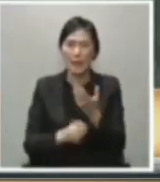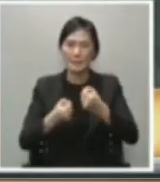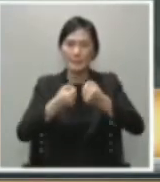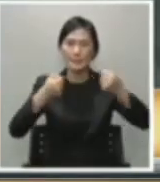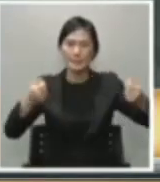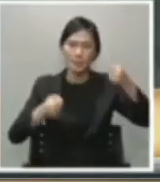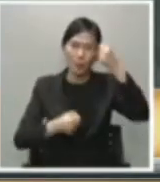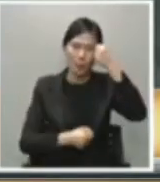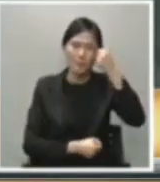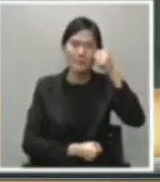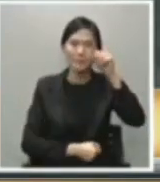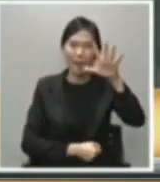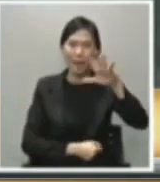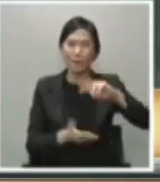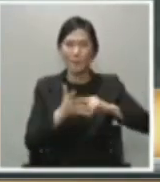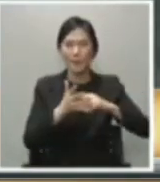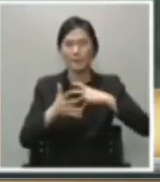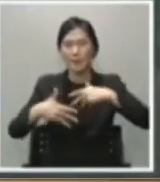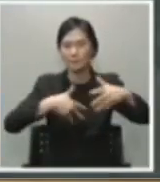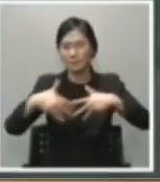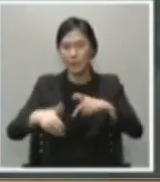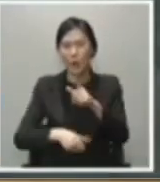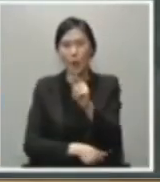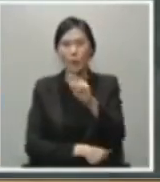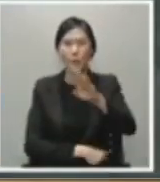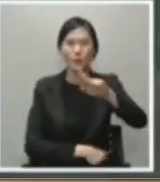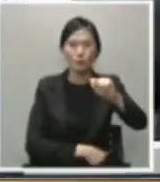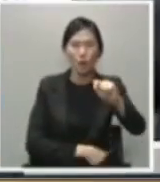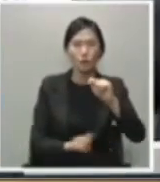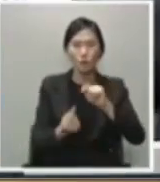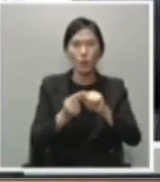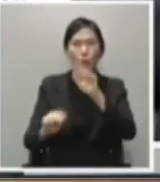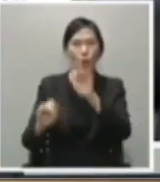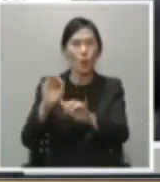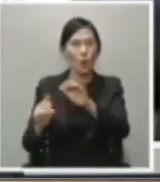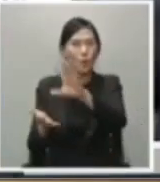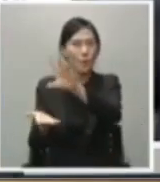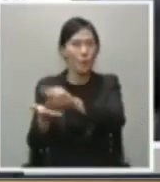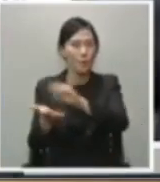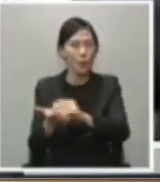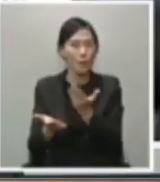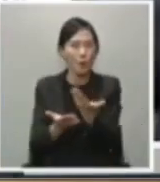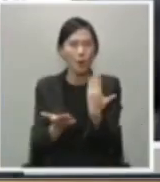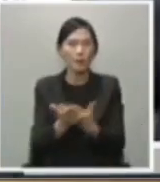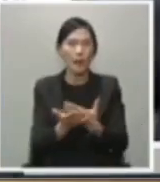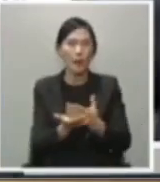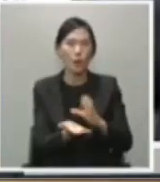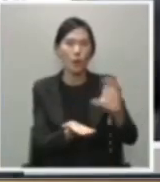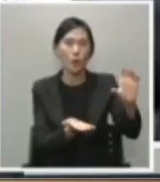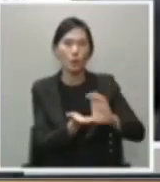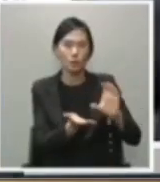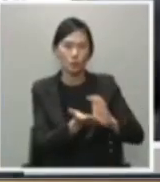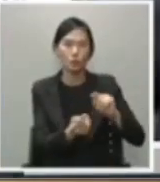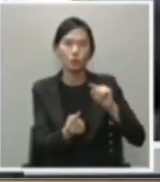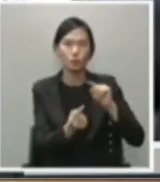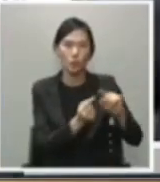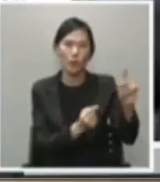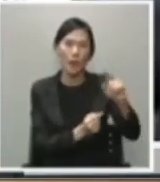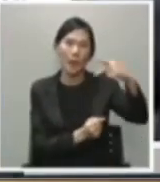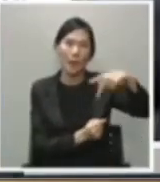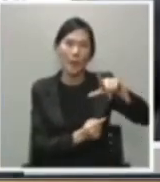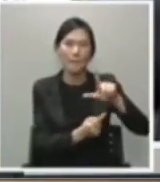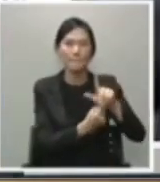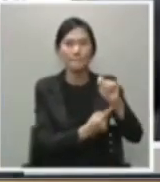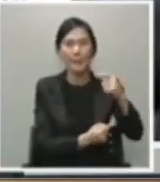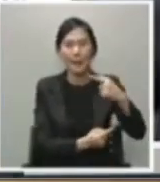วันให้น้องคนเล็กๆอบต.ได้คีย์ข้อมูลเข้าของงบประมาณจากกองทุนพลังงานซึ่งเป็นโครงการที่ดีนะครับให้พี่น้อง